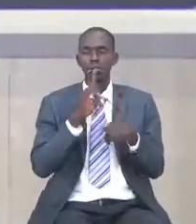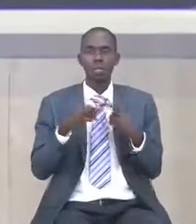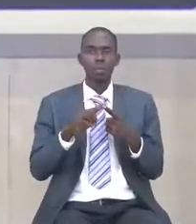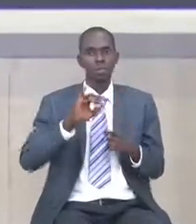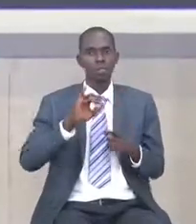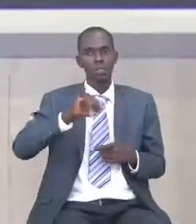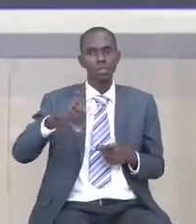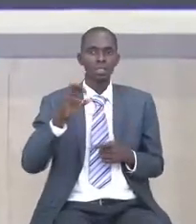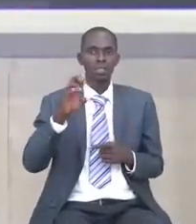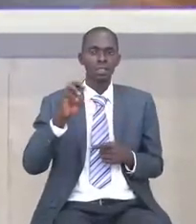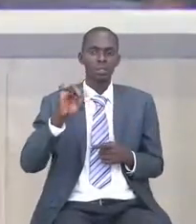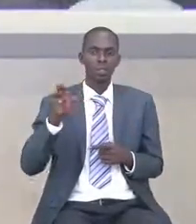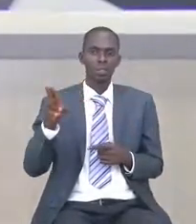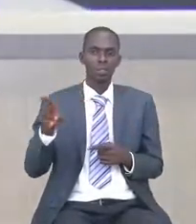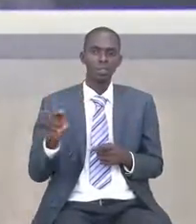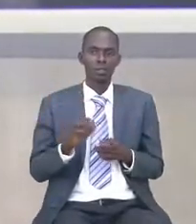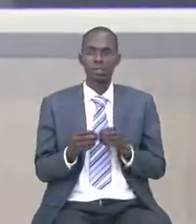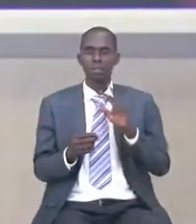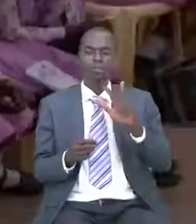Joseph.